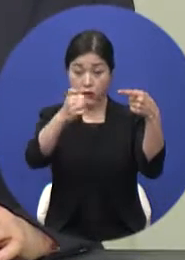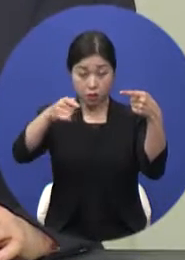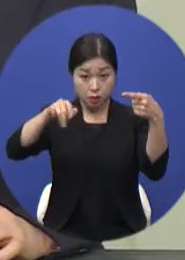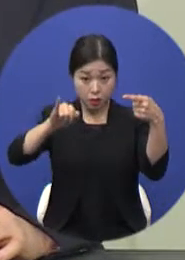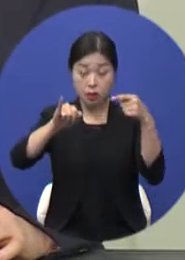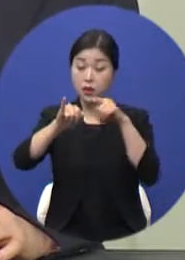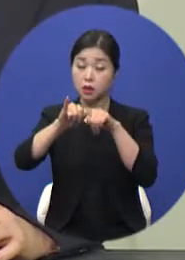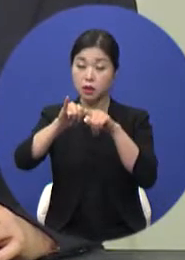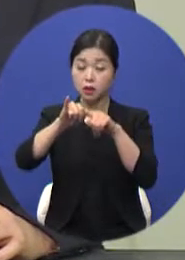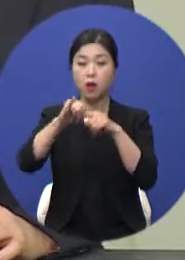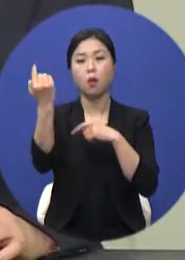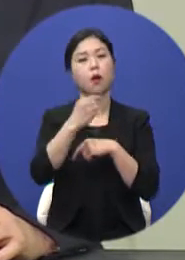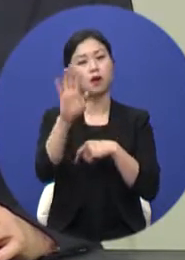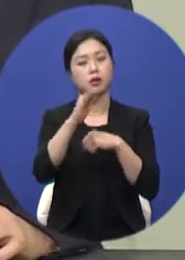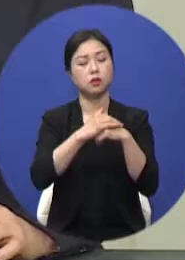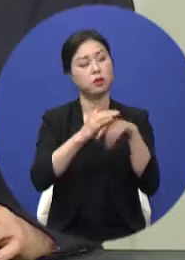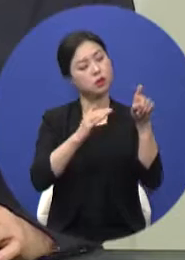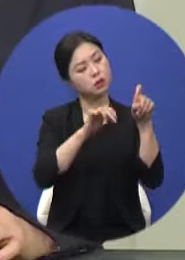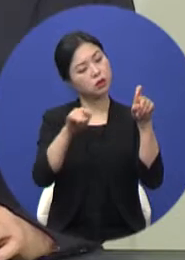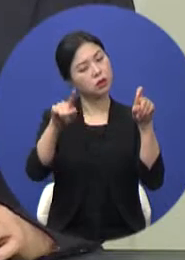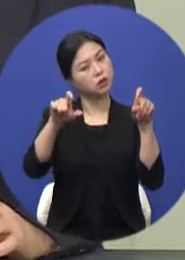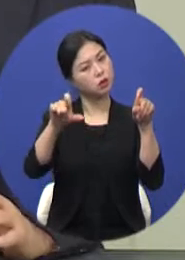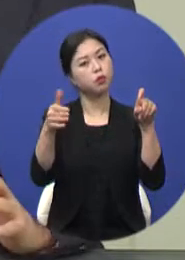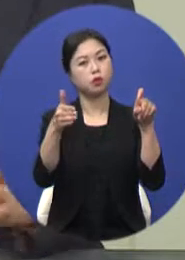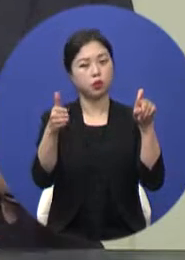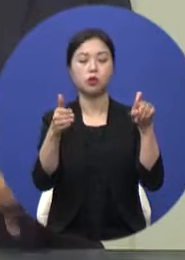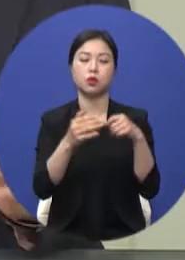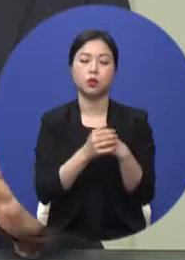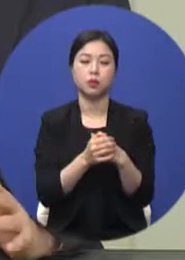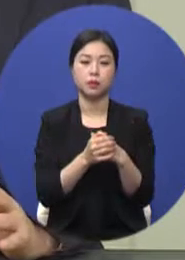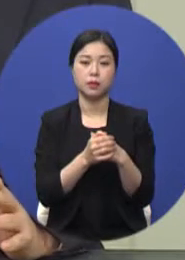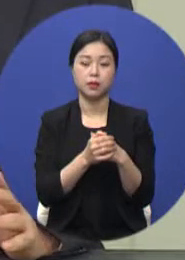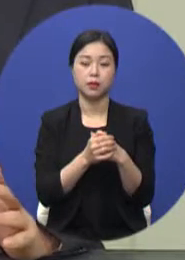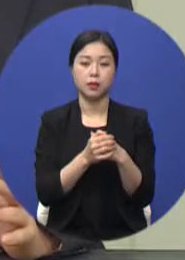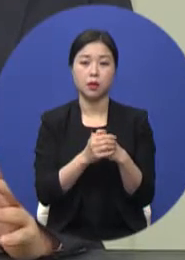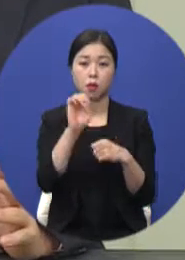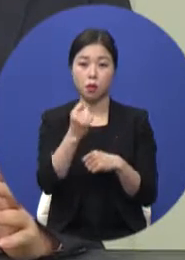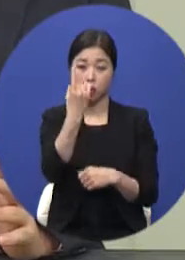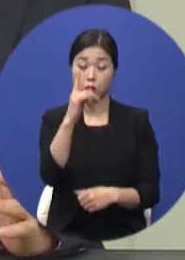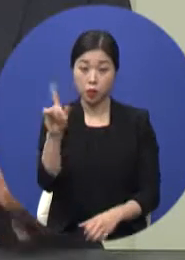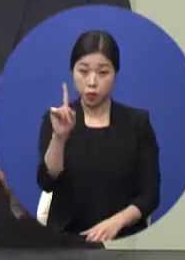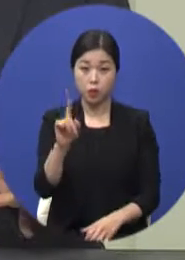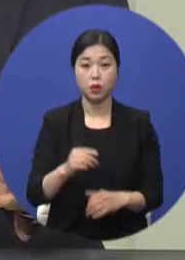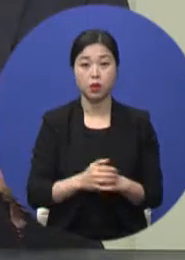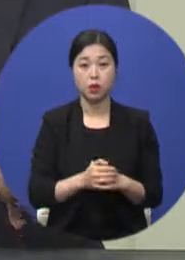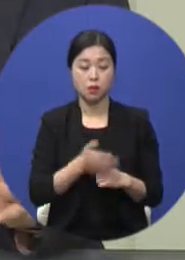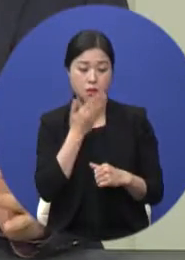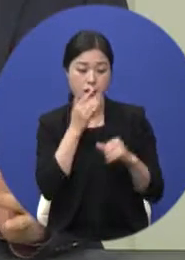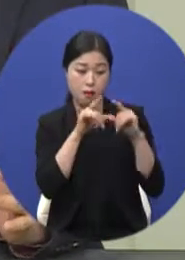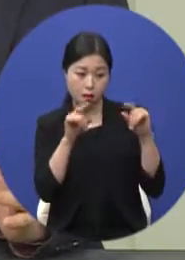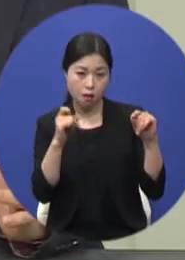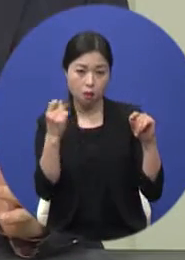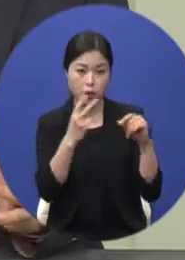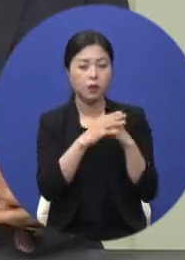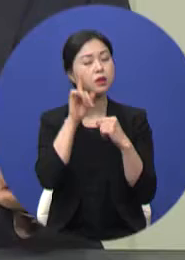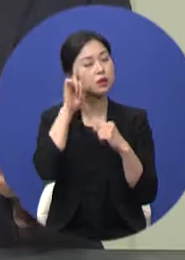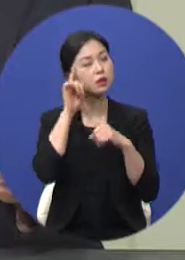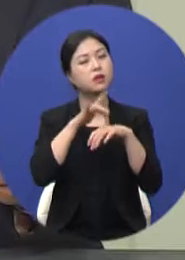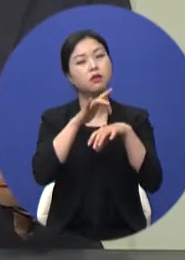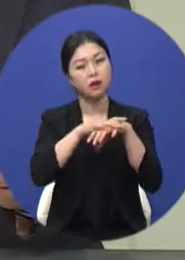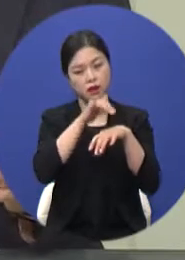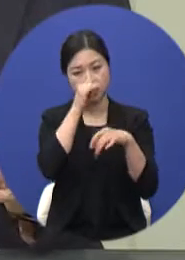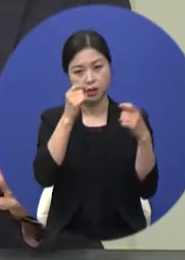한 15%에서 30% 정도에서 온다고 합니다. 근데 대표적인 원인이 그 식생활하고 스트레스에 있어요. 그러니까